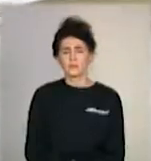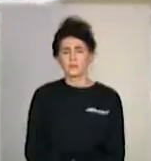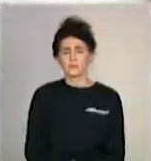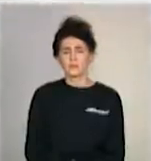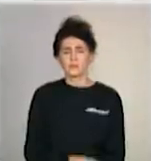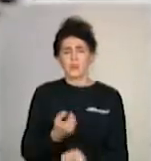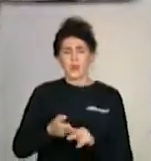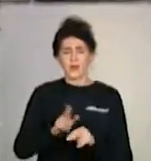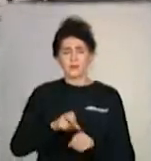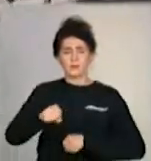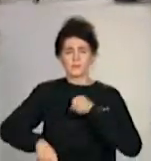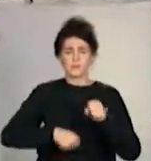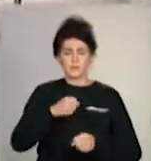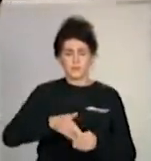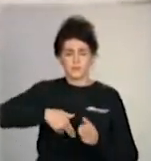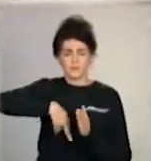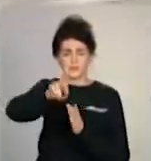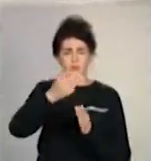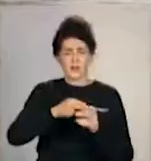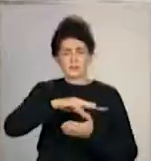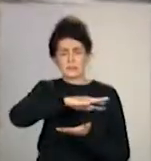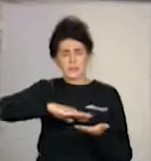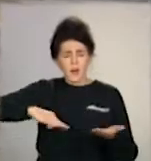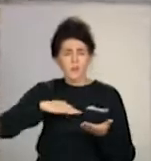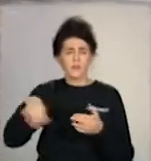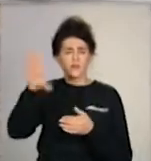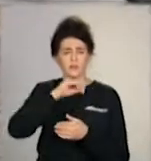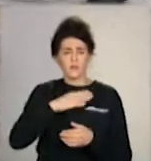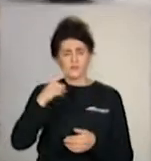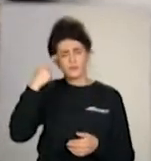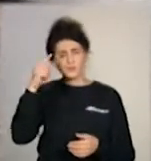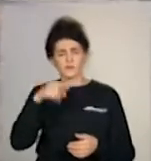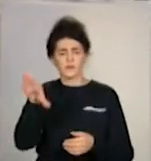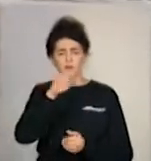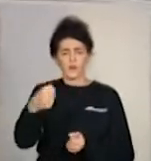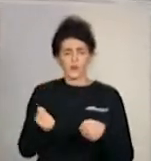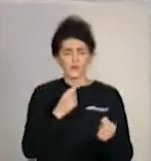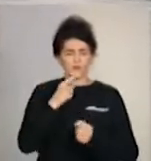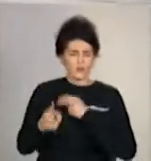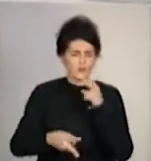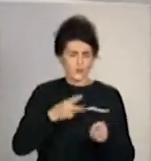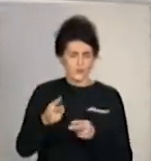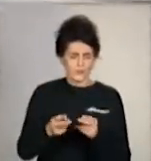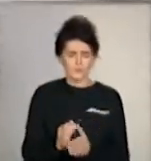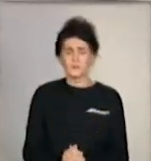Підрізає автівки та їде по зебрі. Такі витівки велосипедистів неподоноки, скаржаться водії.